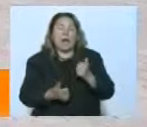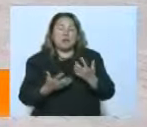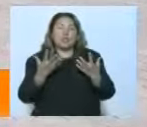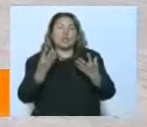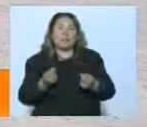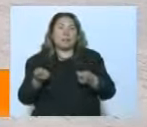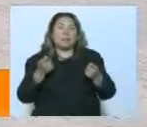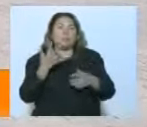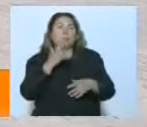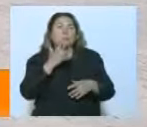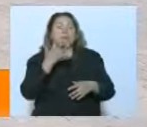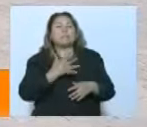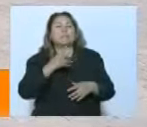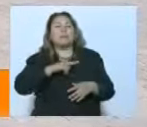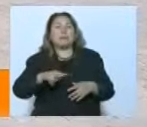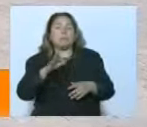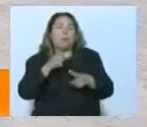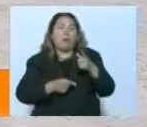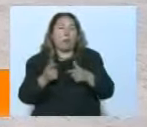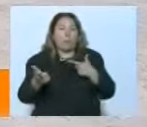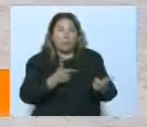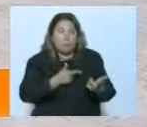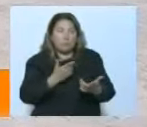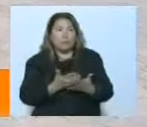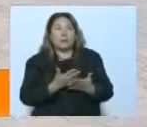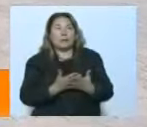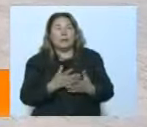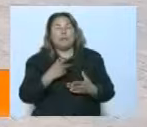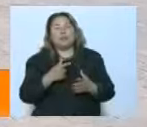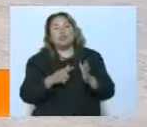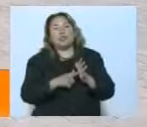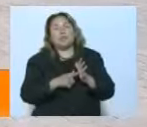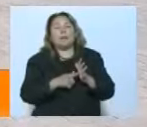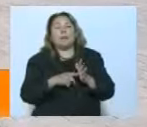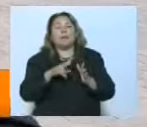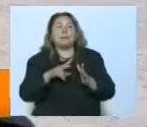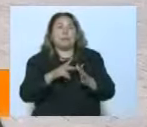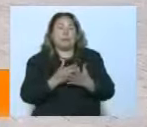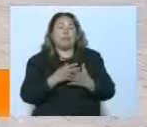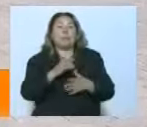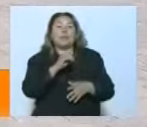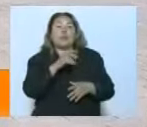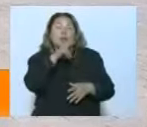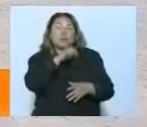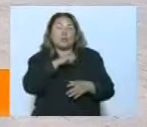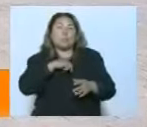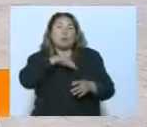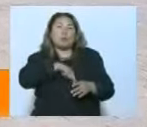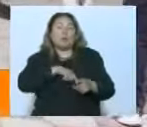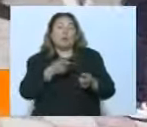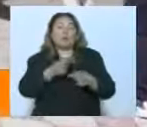отырмын ғой, 5 литрге жақын аласың 2 сауғанда. Ал Заниннен 3 сауғанда 7 литрге алып отырасың. Бұл ешкінің өзінің тұқымына